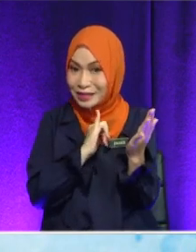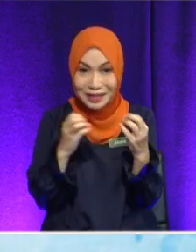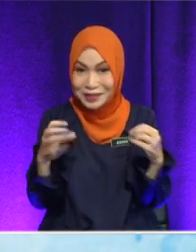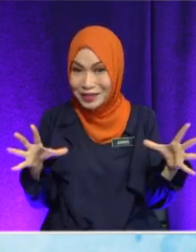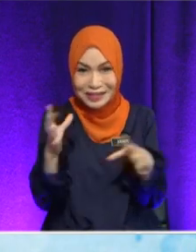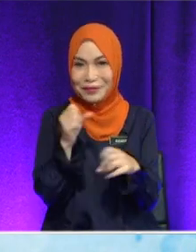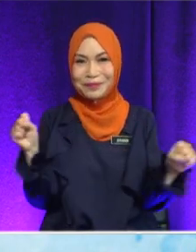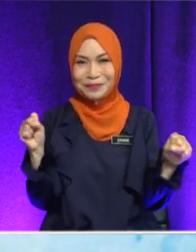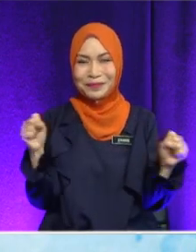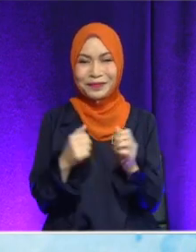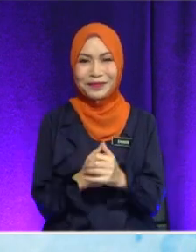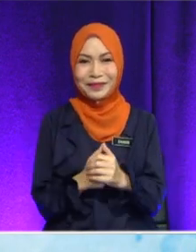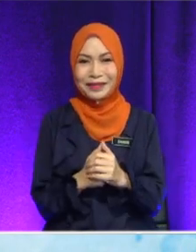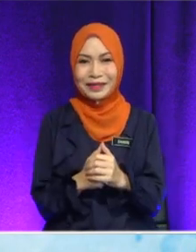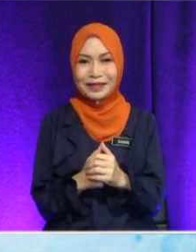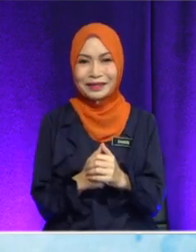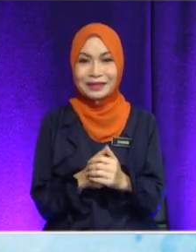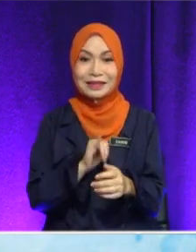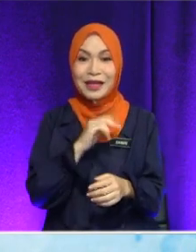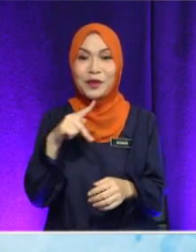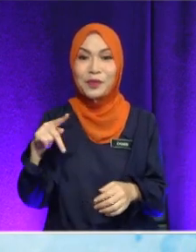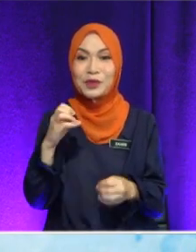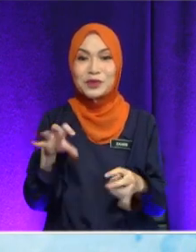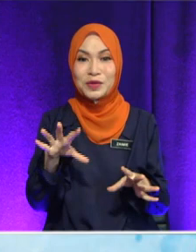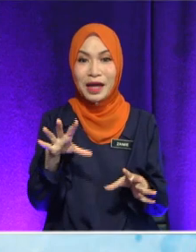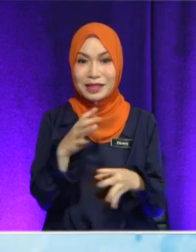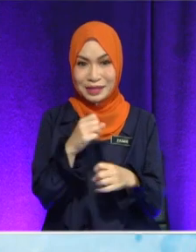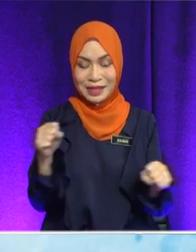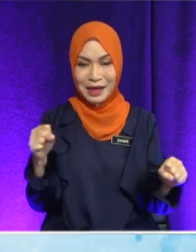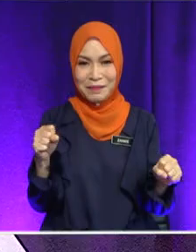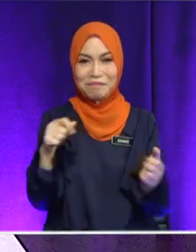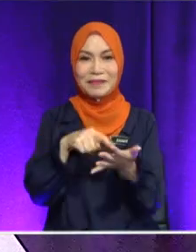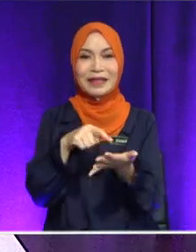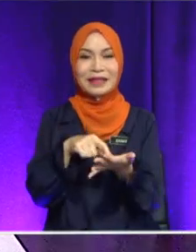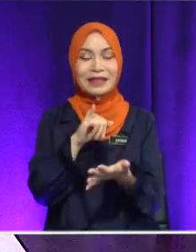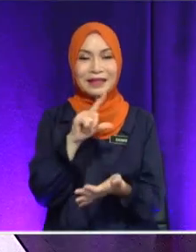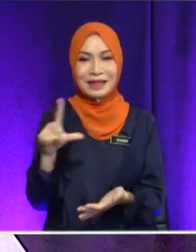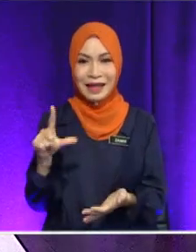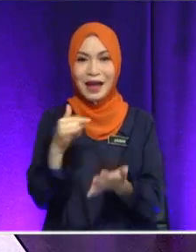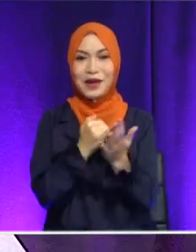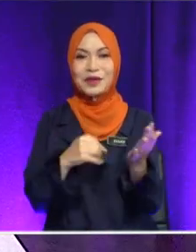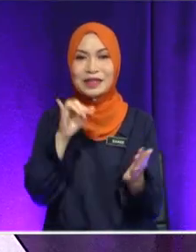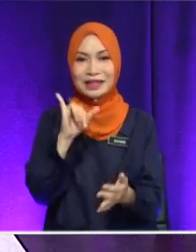kalau kita buat bentuk jumitif Oke ini lukisan yang saya siapkan ini